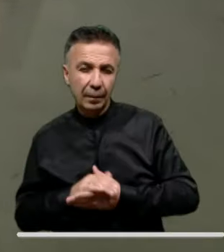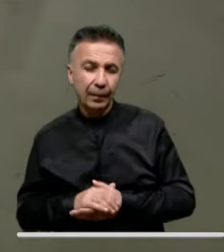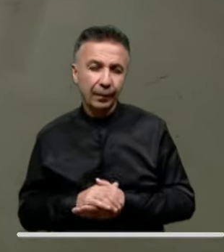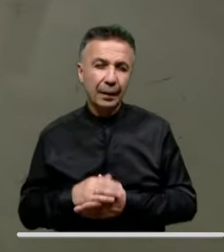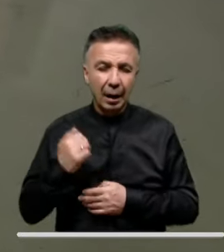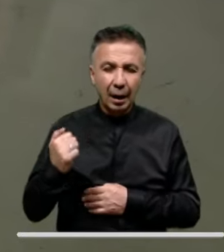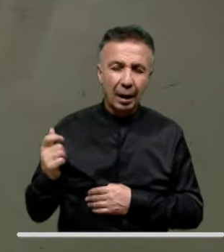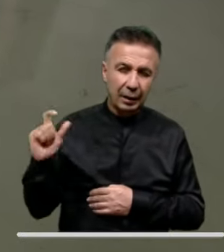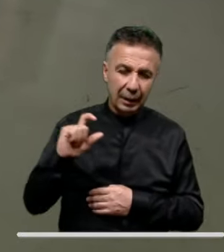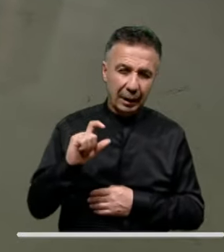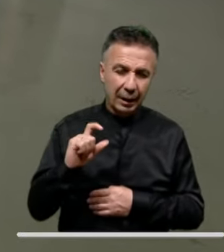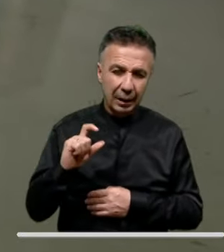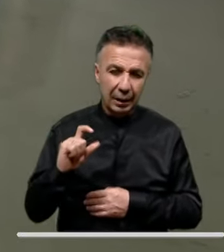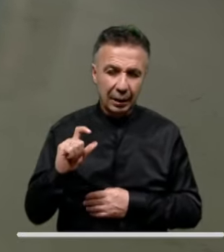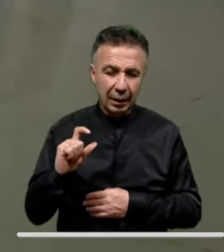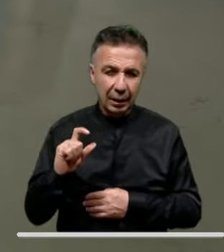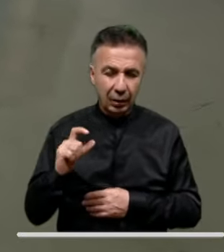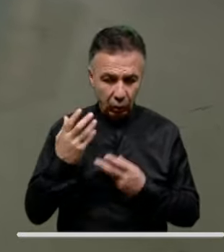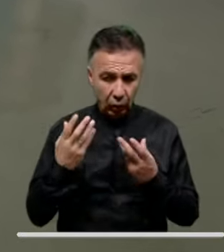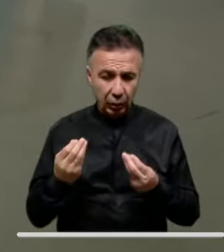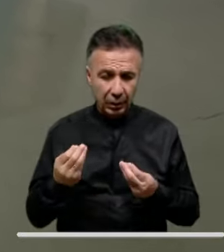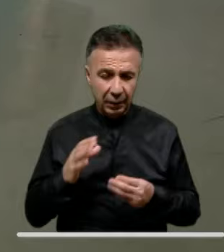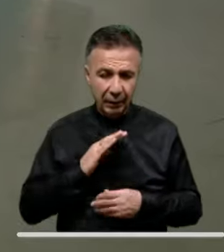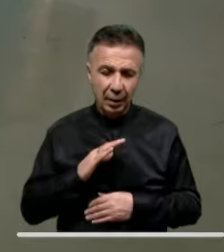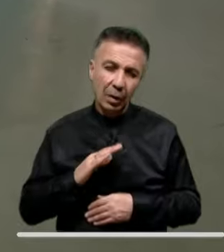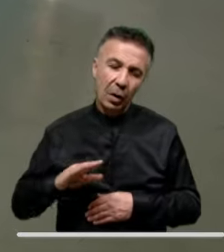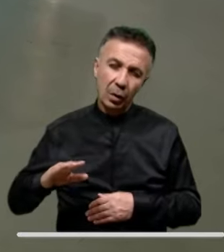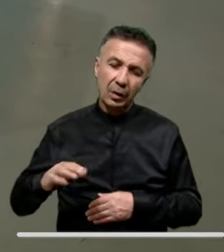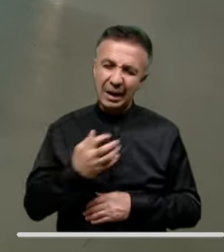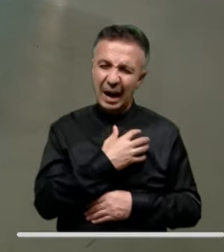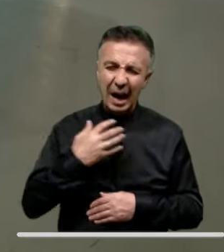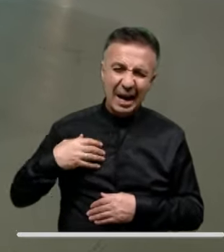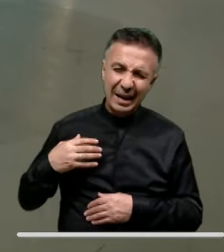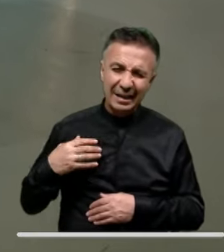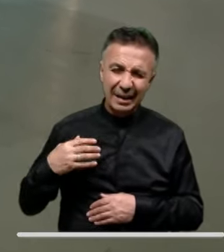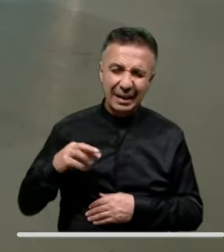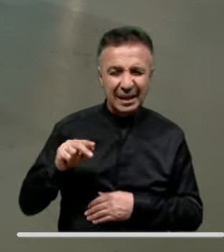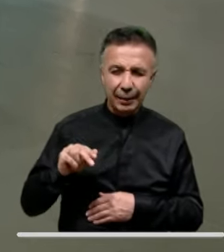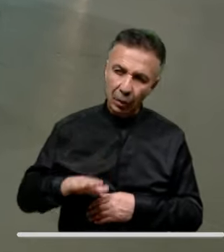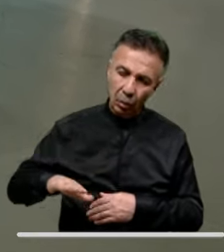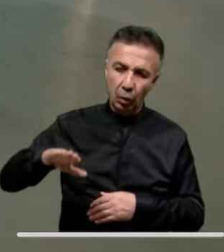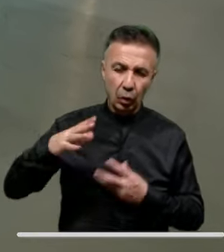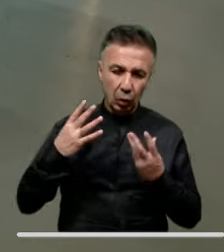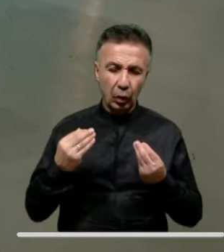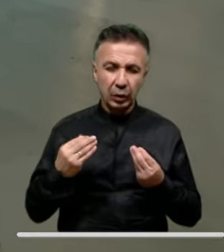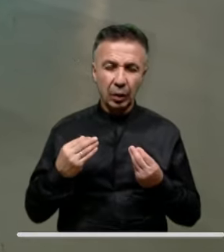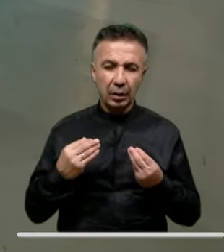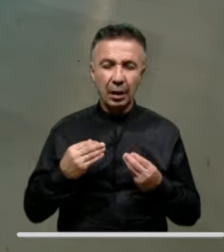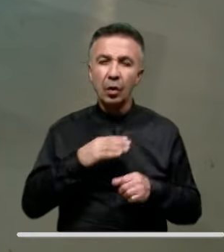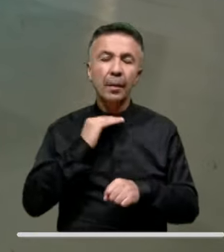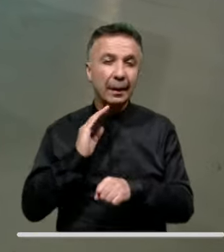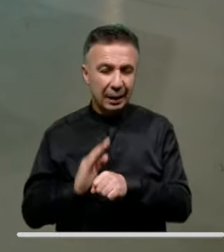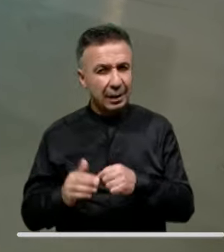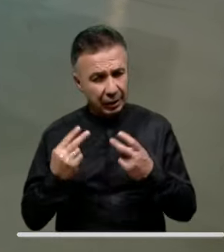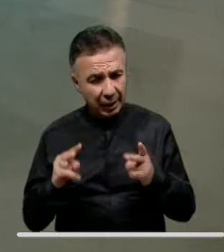6 aylık kaydı var. Ve gösterişi annesi kadar olursa onun da kurban edileceği caizdir